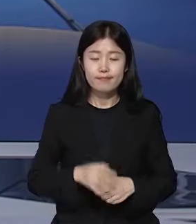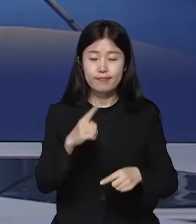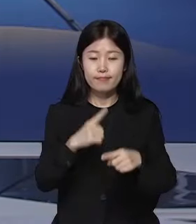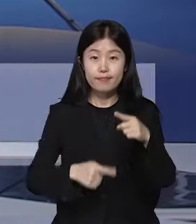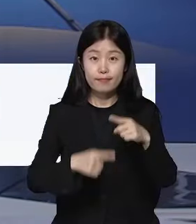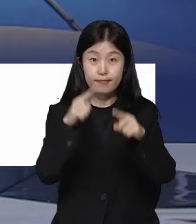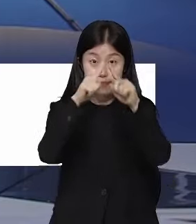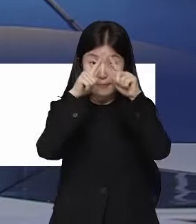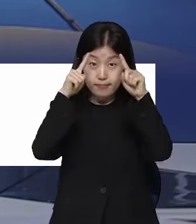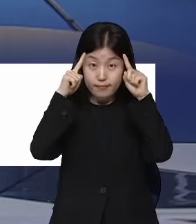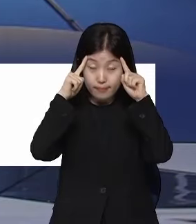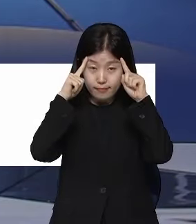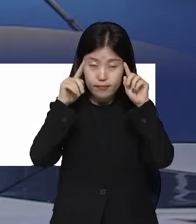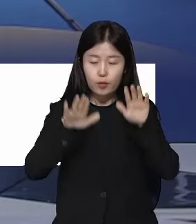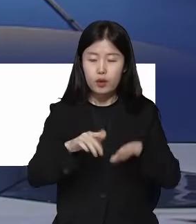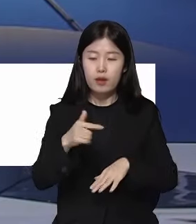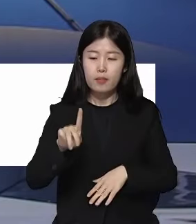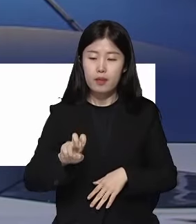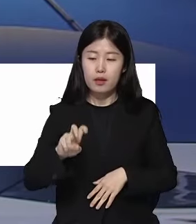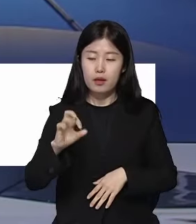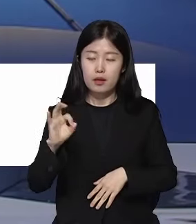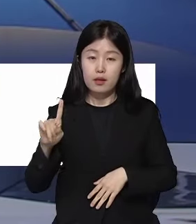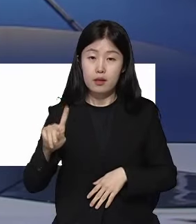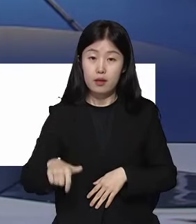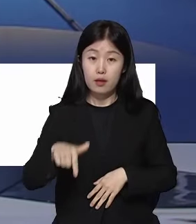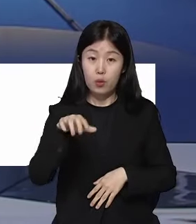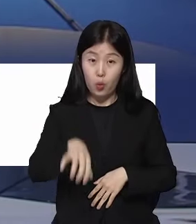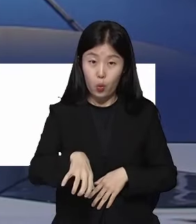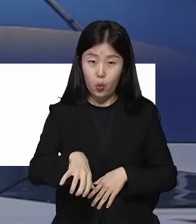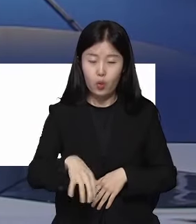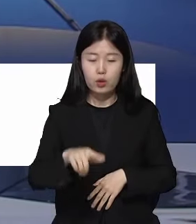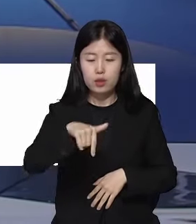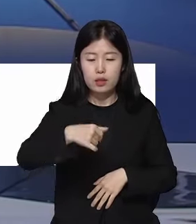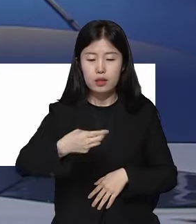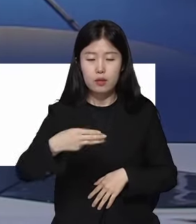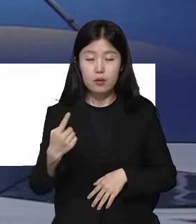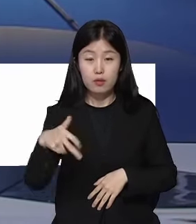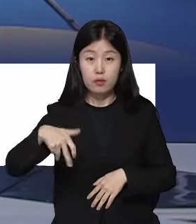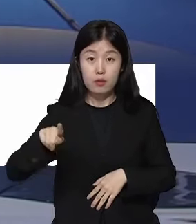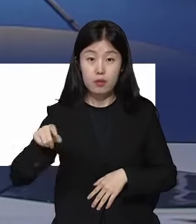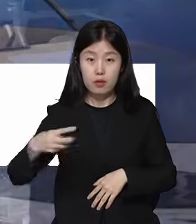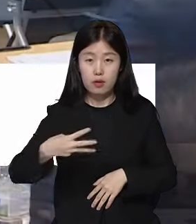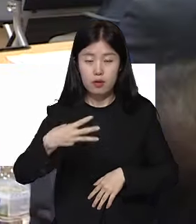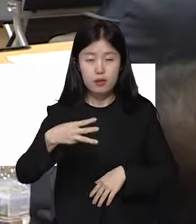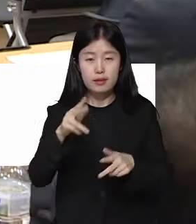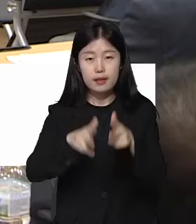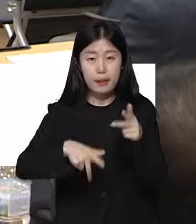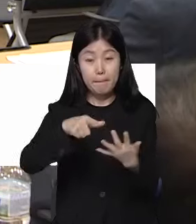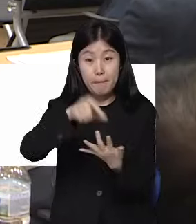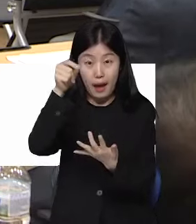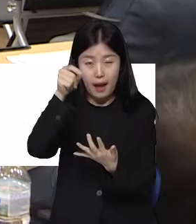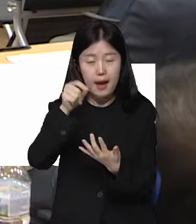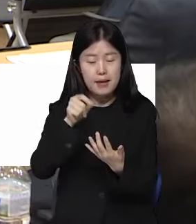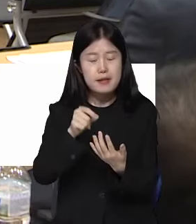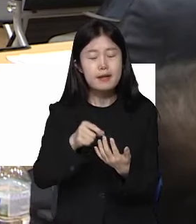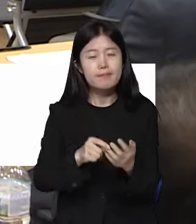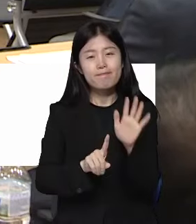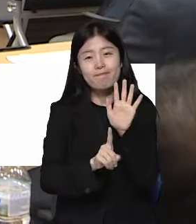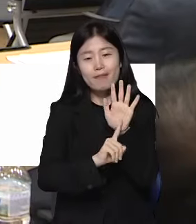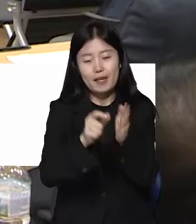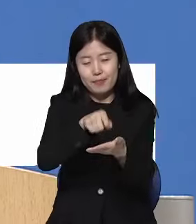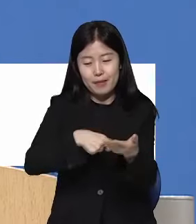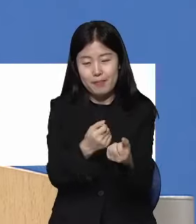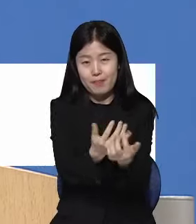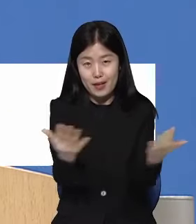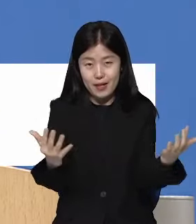국립목포대학교가 오늘 남학 캠퍼스에서 글로컬 대학 선정 기자 간담회를 갖고 향후 비전을 밝혔습니다. 목포대 송하철